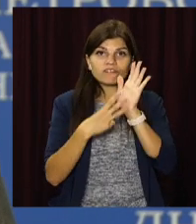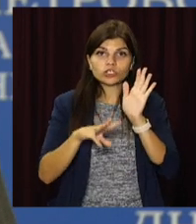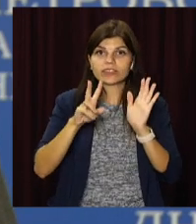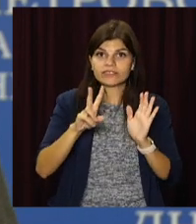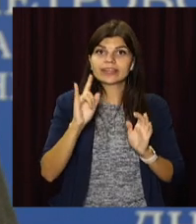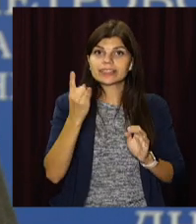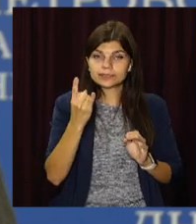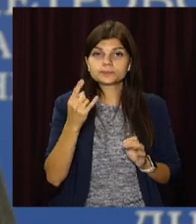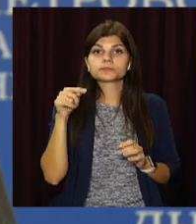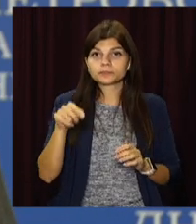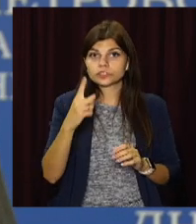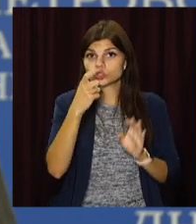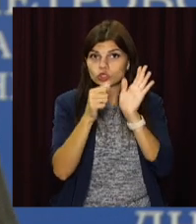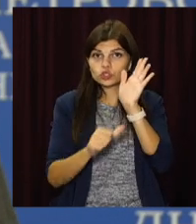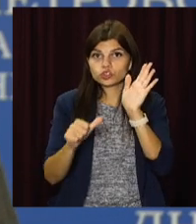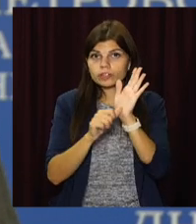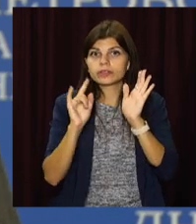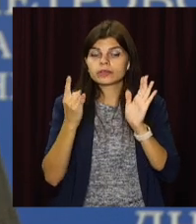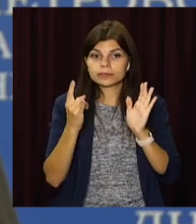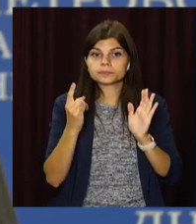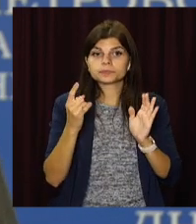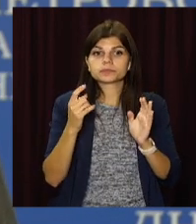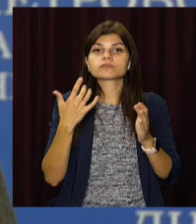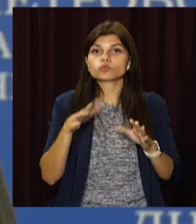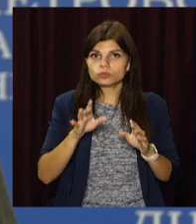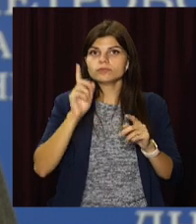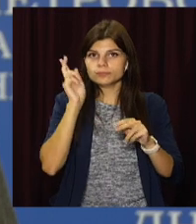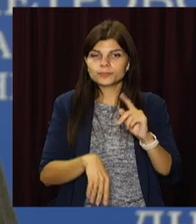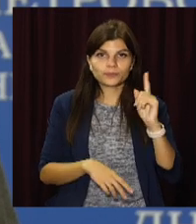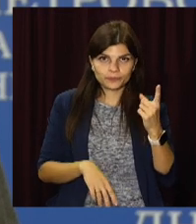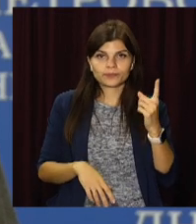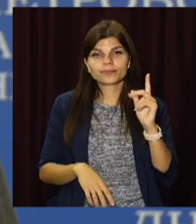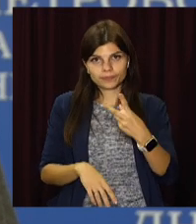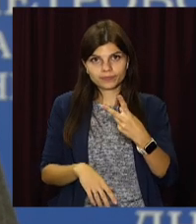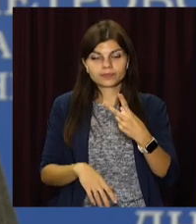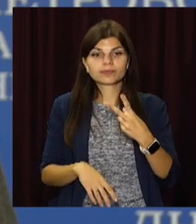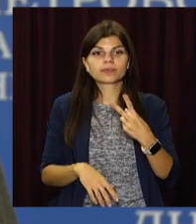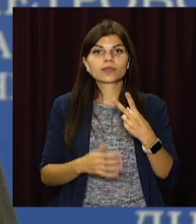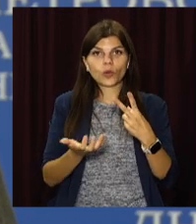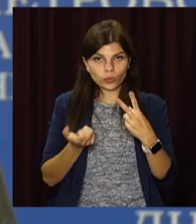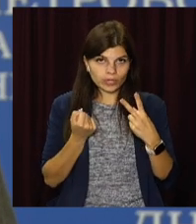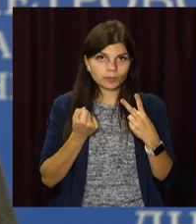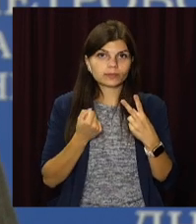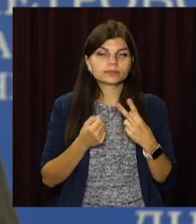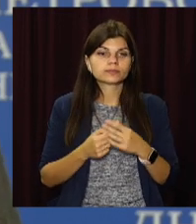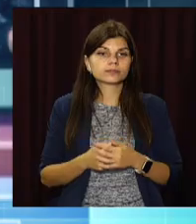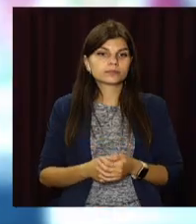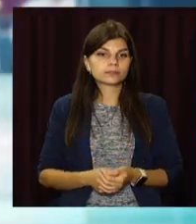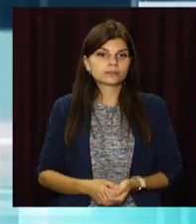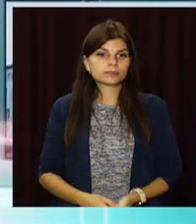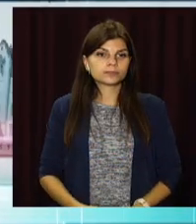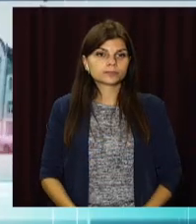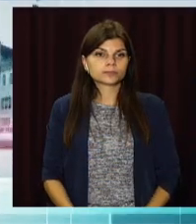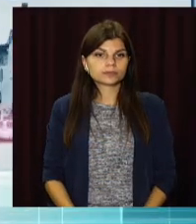382 дитини, із них 166 дітей завершили вакцинацію, тобто отримали дві дози.